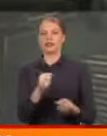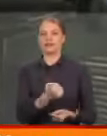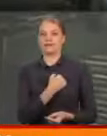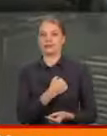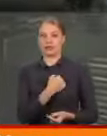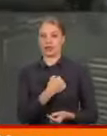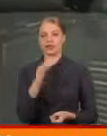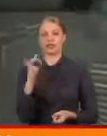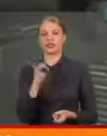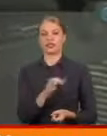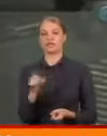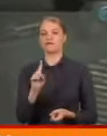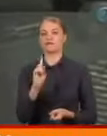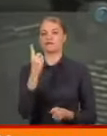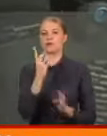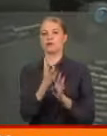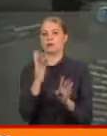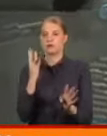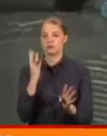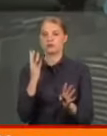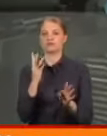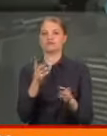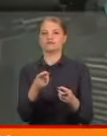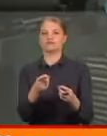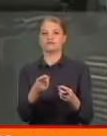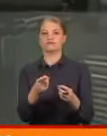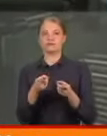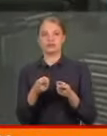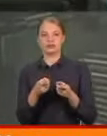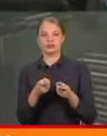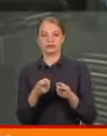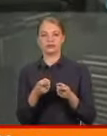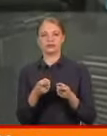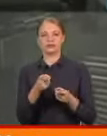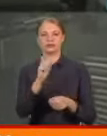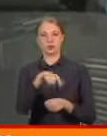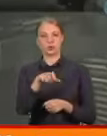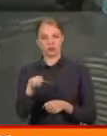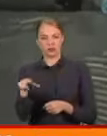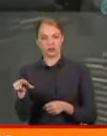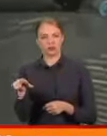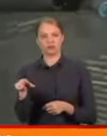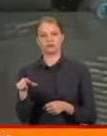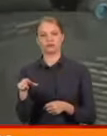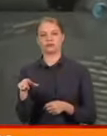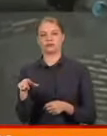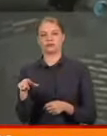і вона в першу чергу призиває людей к